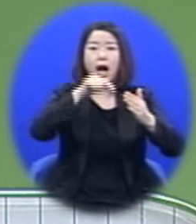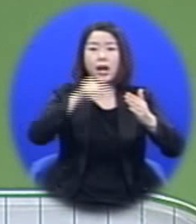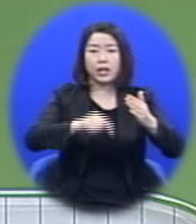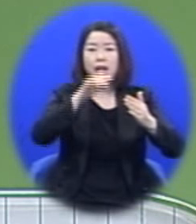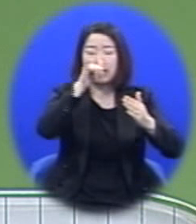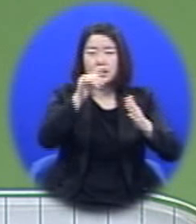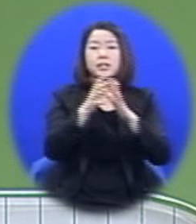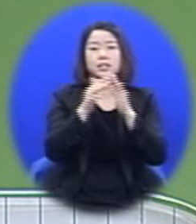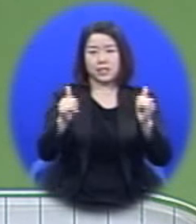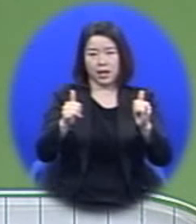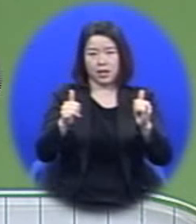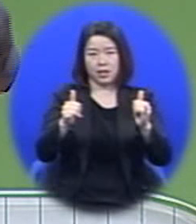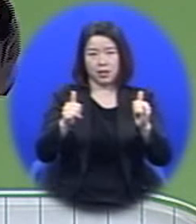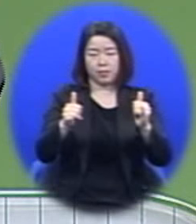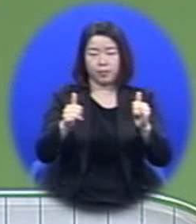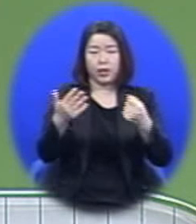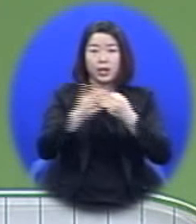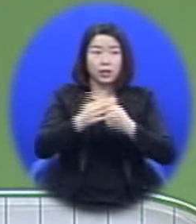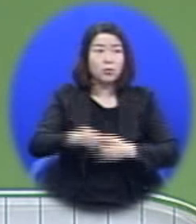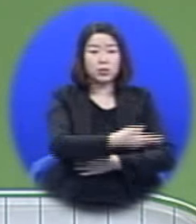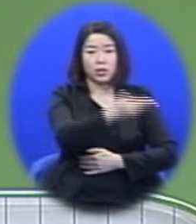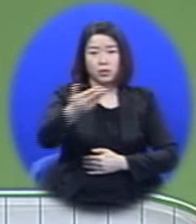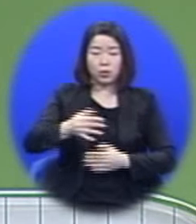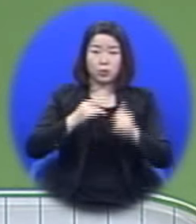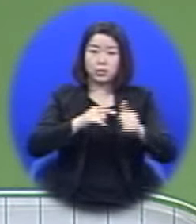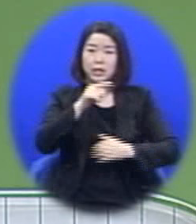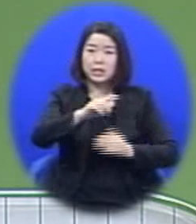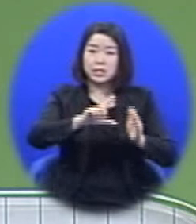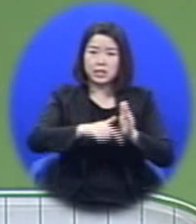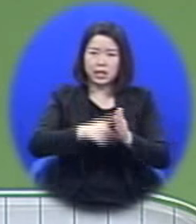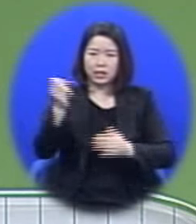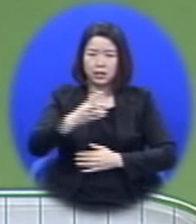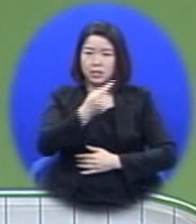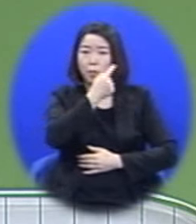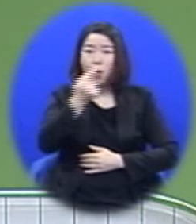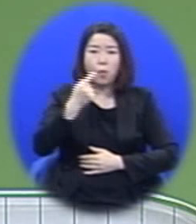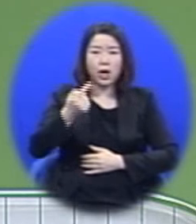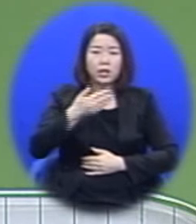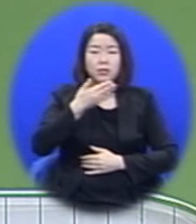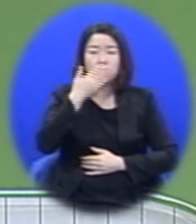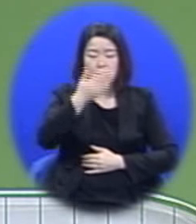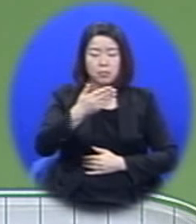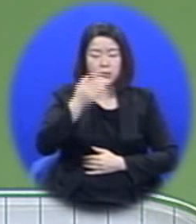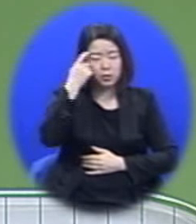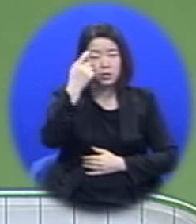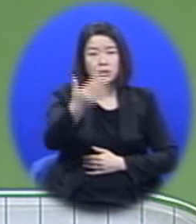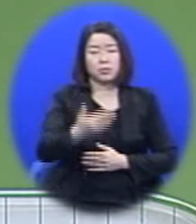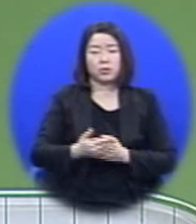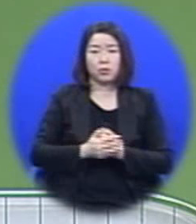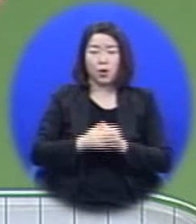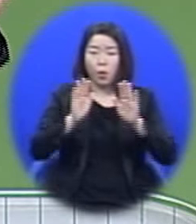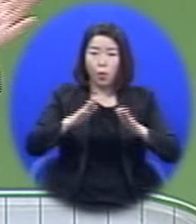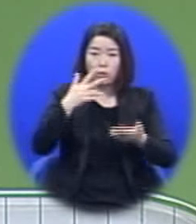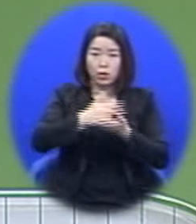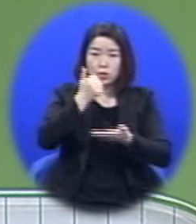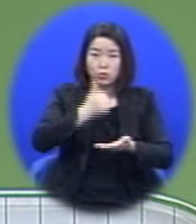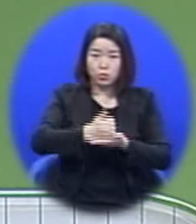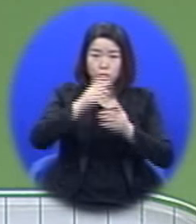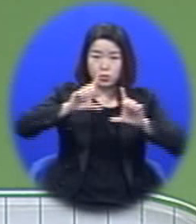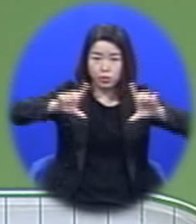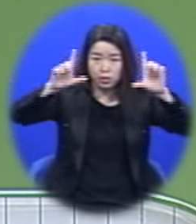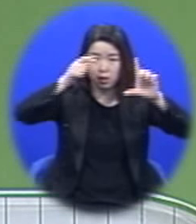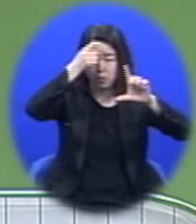자에게는. 그래서 여러분에게 이 시간에 다시 한번 확인하고 싶은 거예요. 오늘 주일 예배 드리러 오신